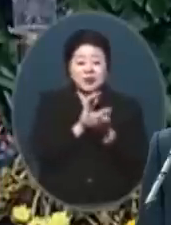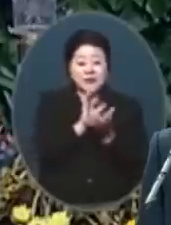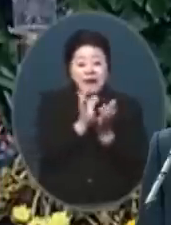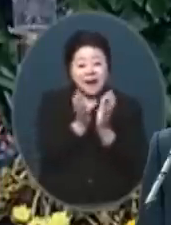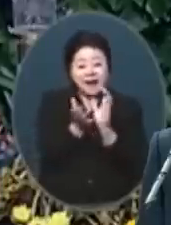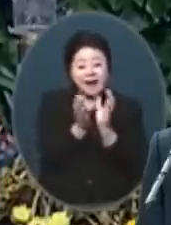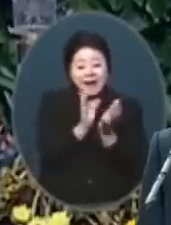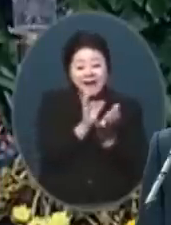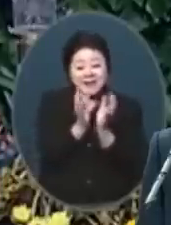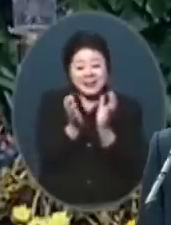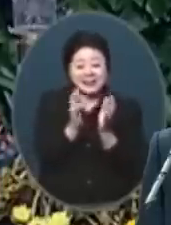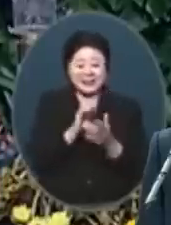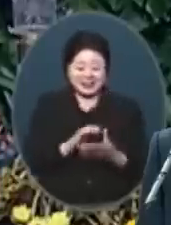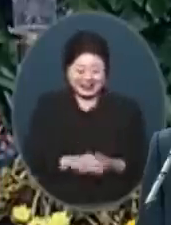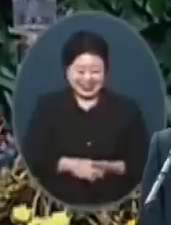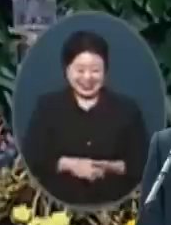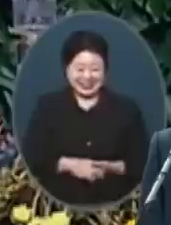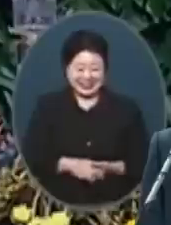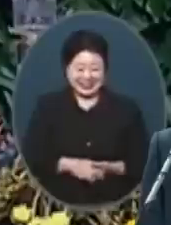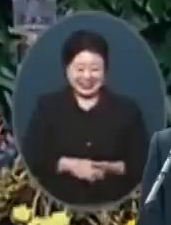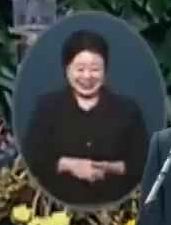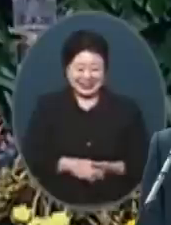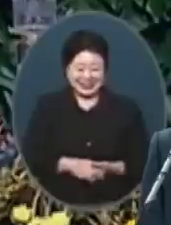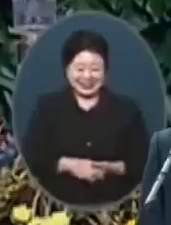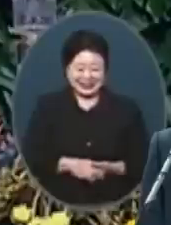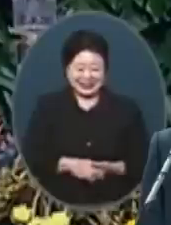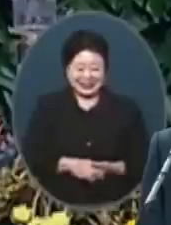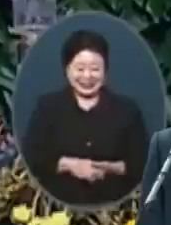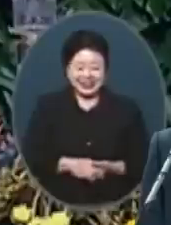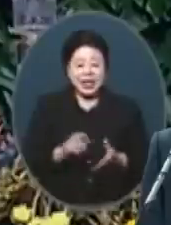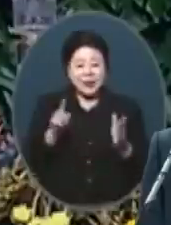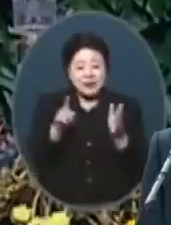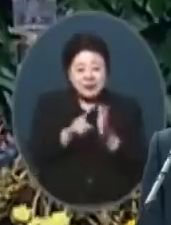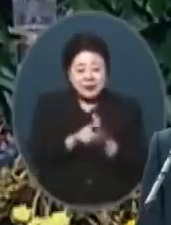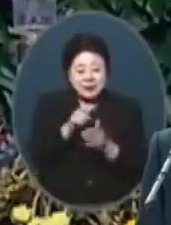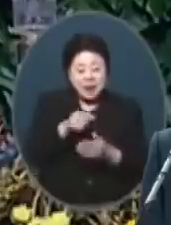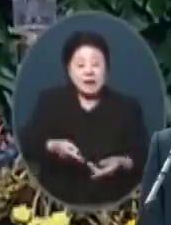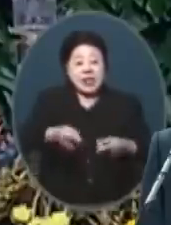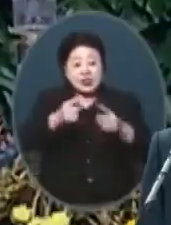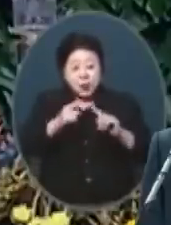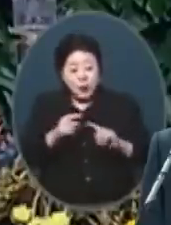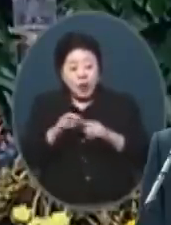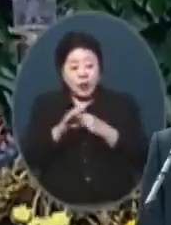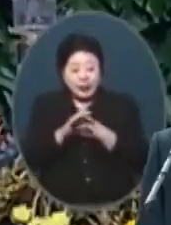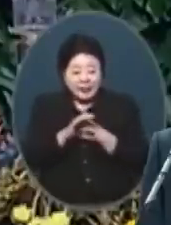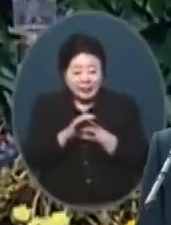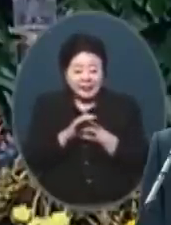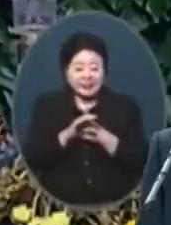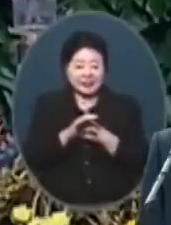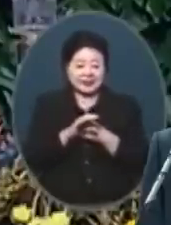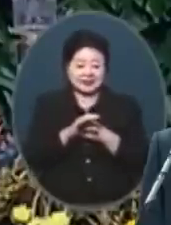피어나는 것입니다. 제가 아까 말한 것처럼 믿음이 마음에 들어오면